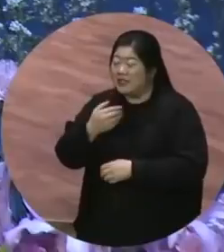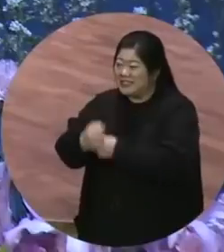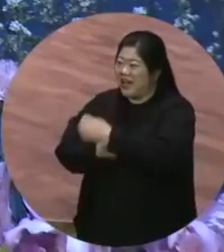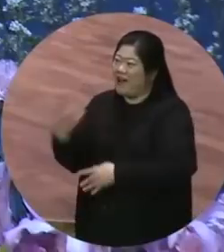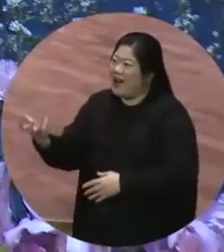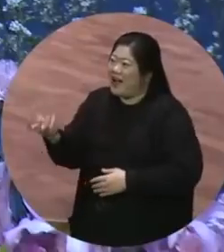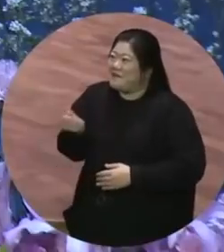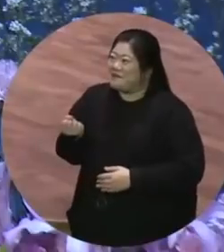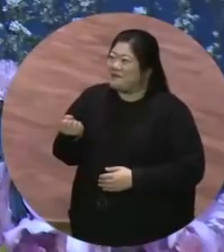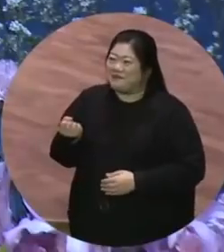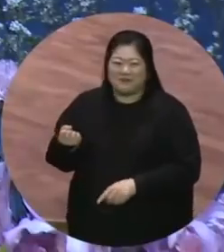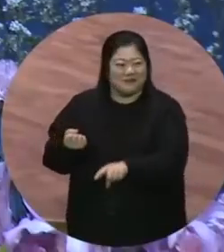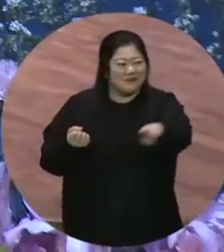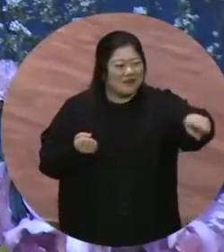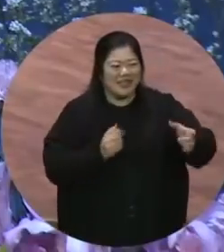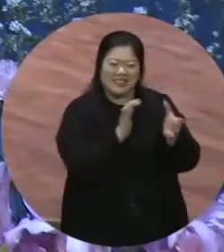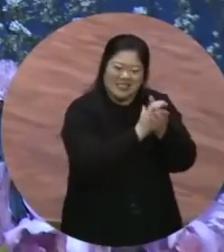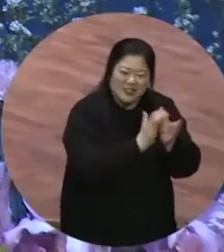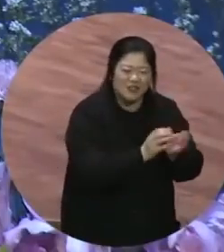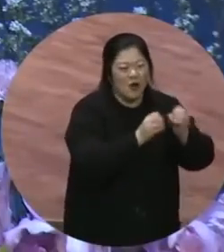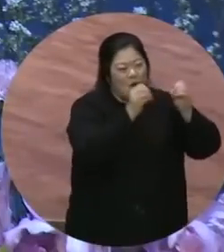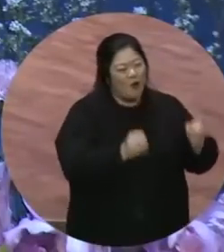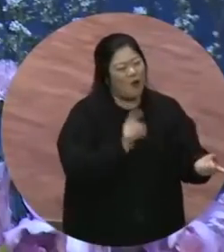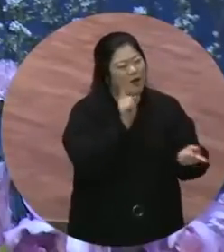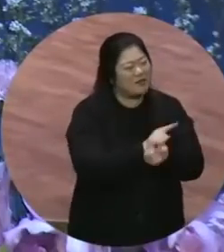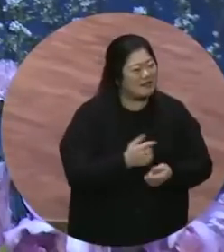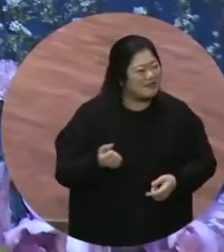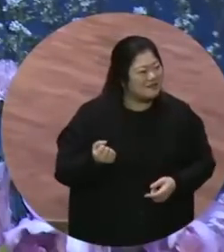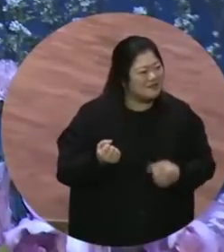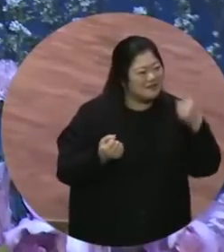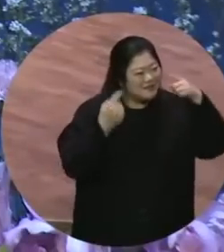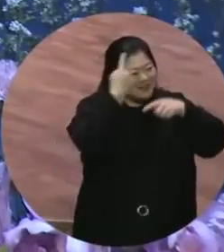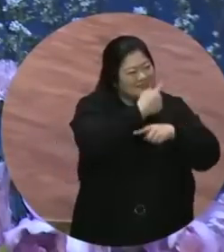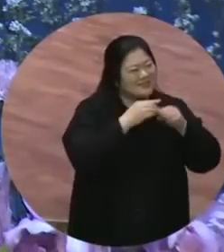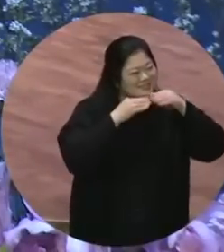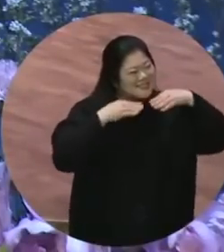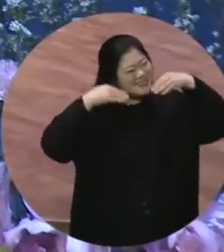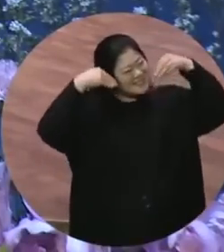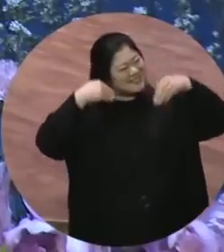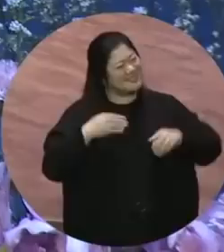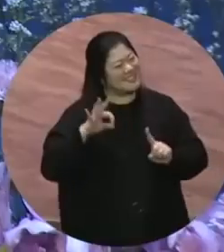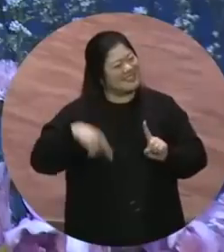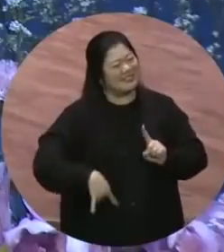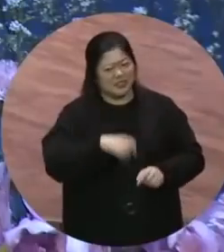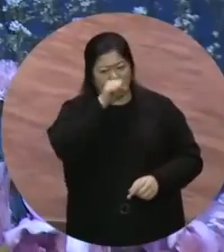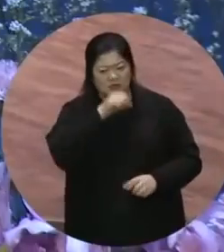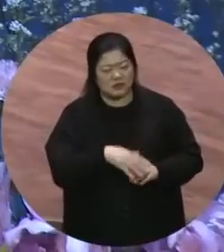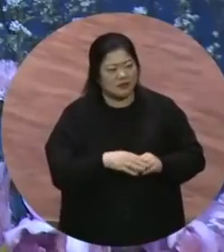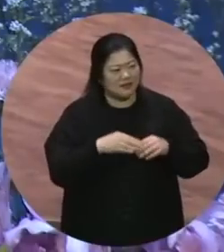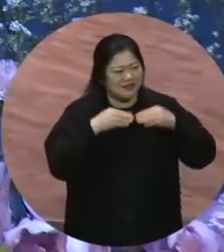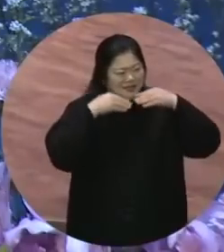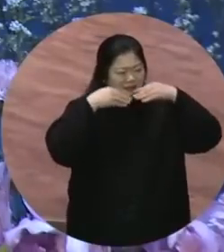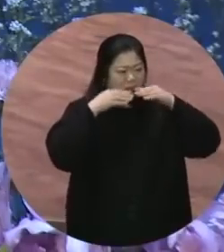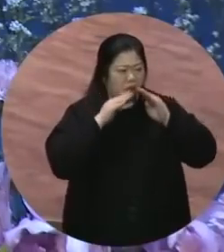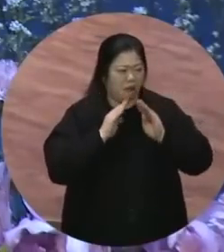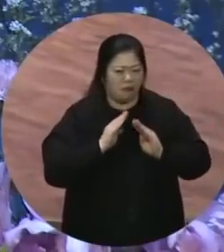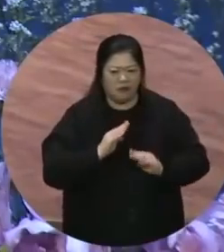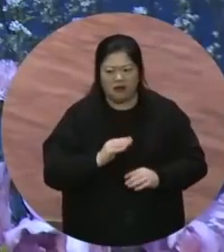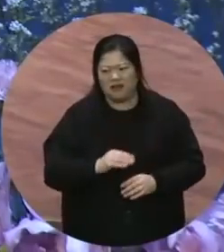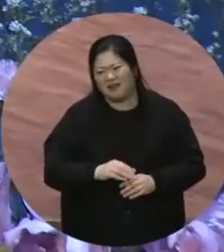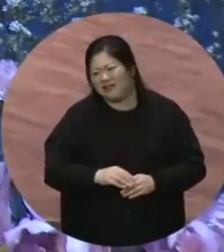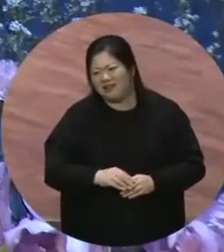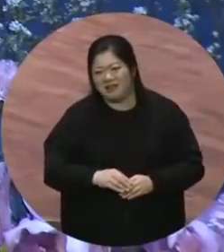제일 누가 봐도 참 행복하구나. 참 부럽다. 요래 돼야 돼요. 여기 진짜